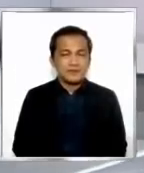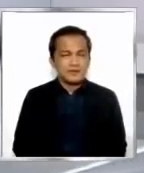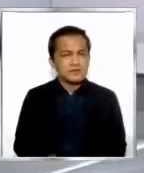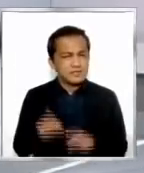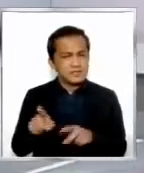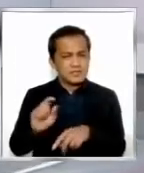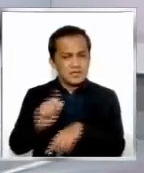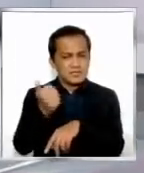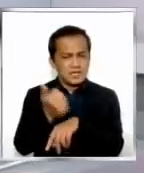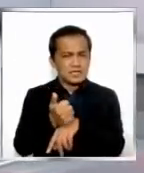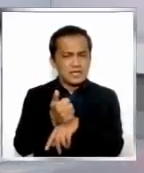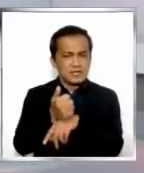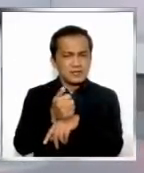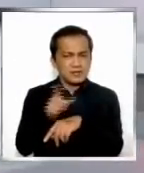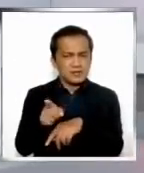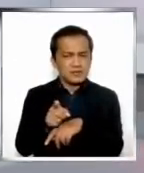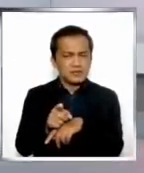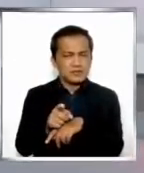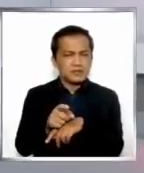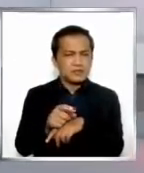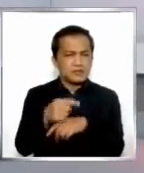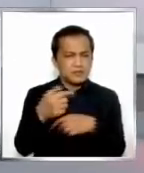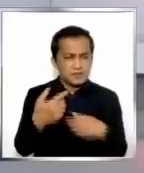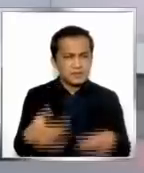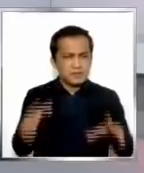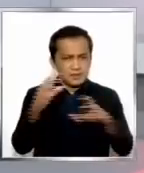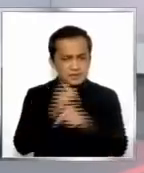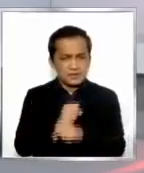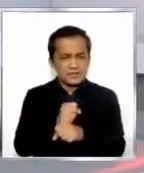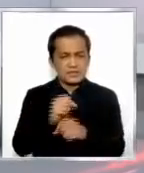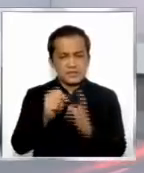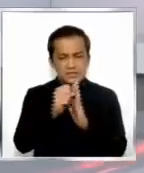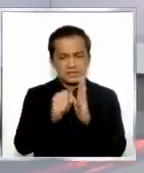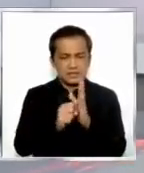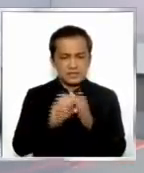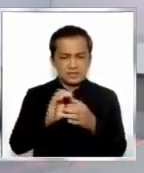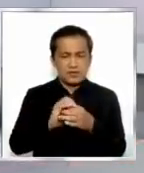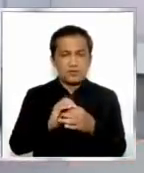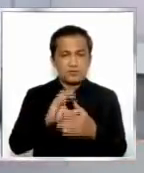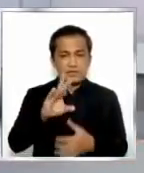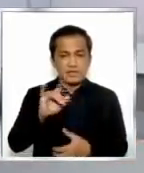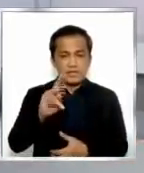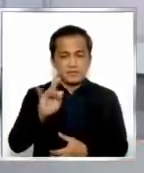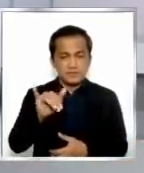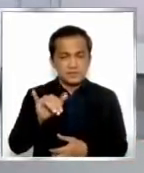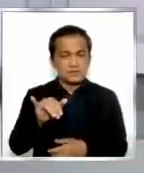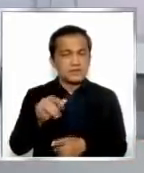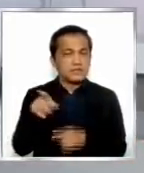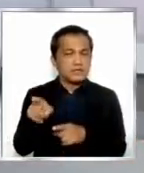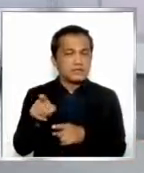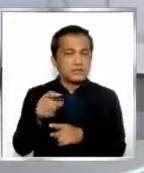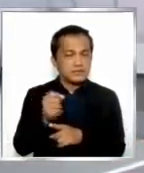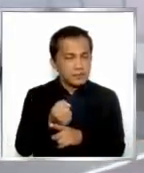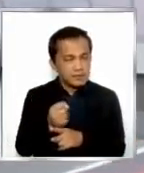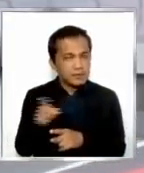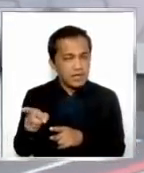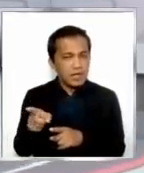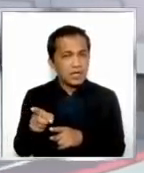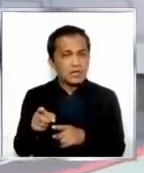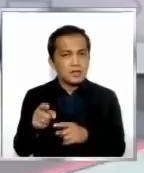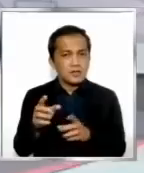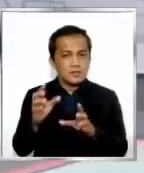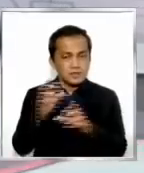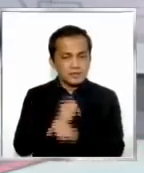hakdang pagtatapos ng idineklarang state of calamity sa bansa sa September 15 po yan. Matatapos na rin ang libre